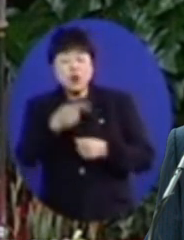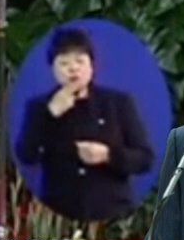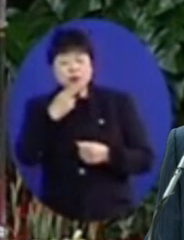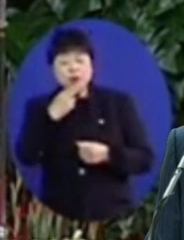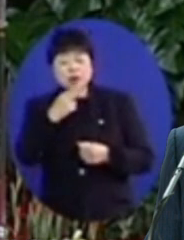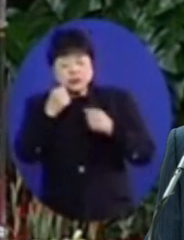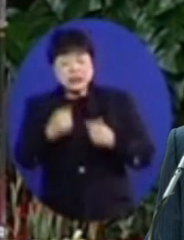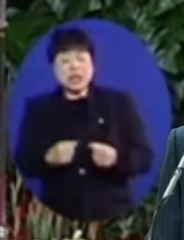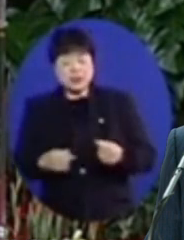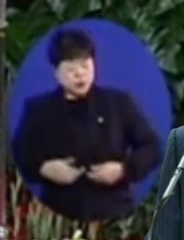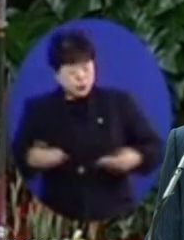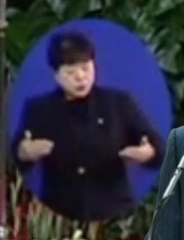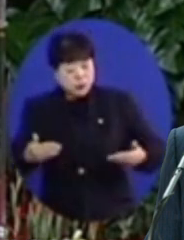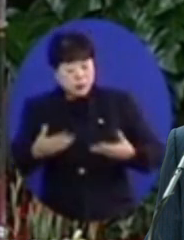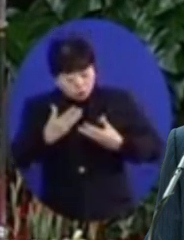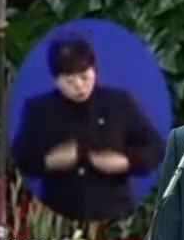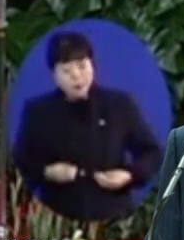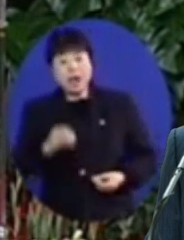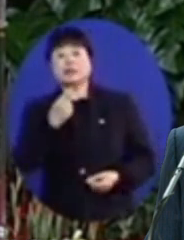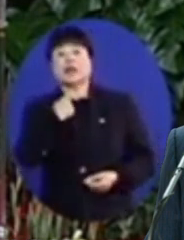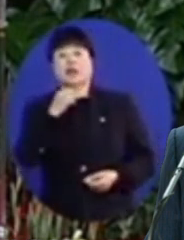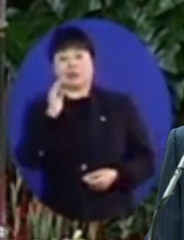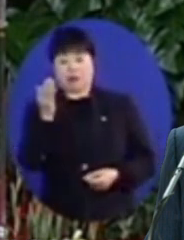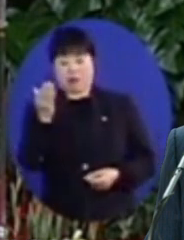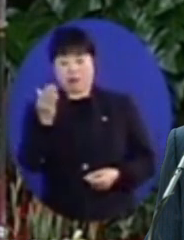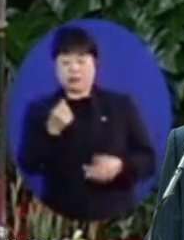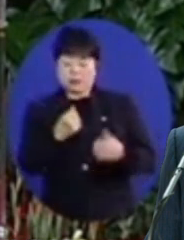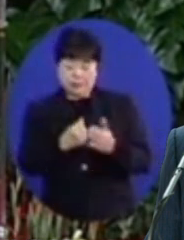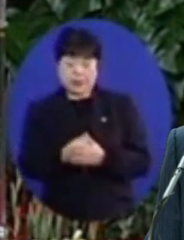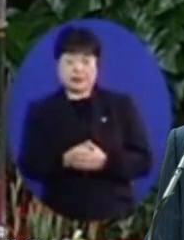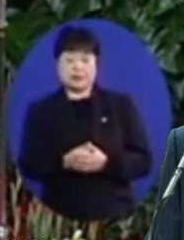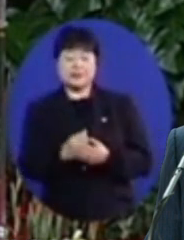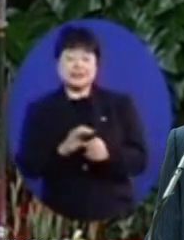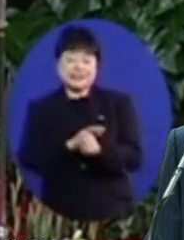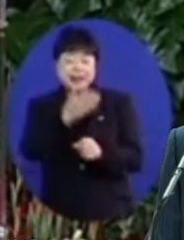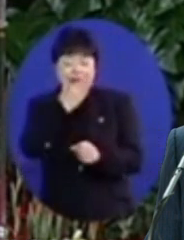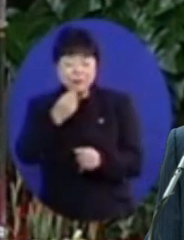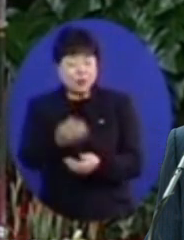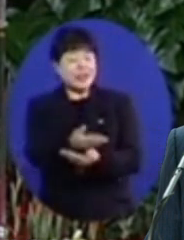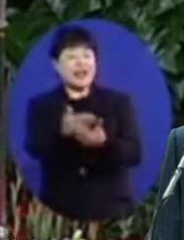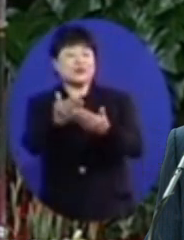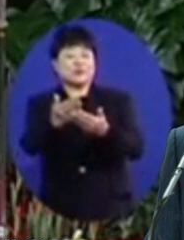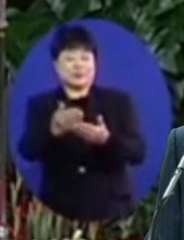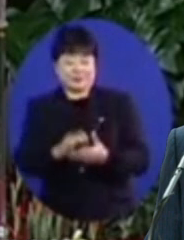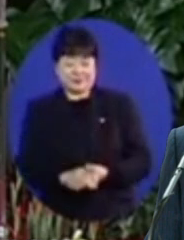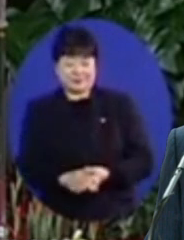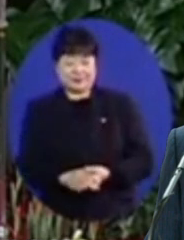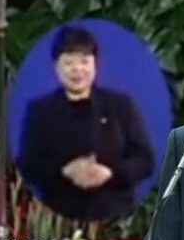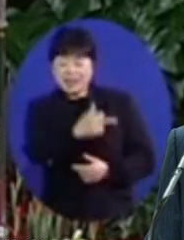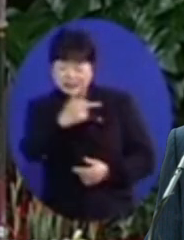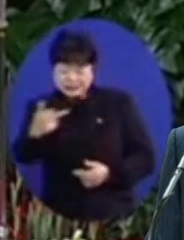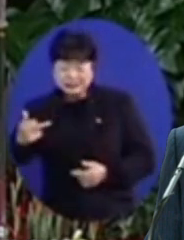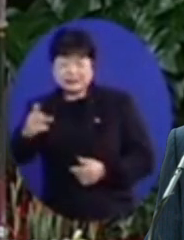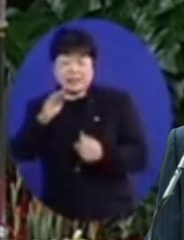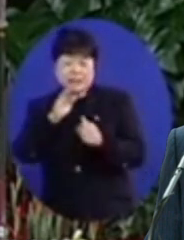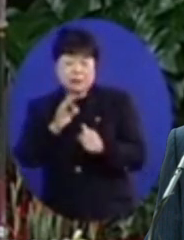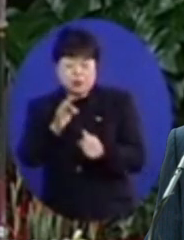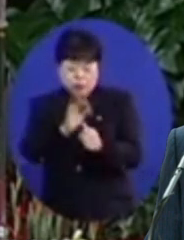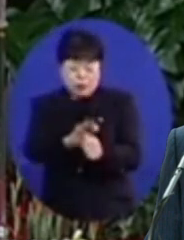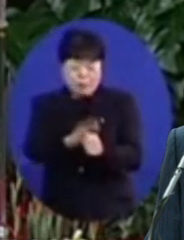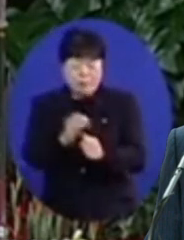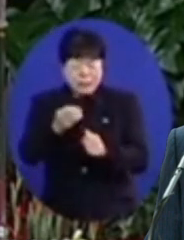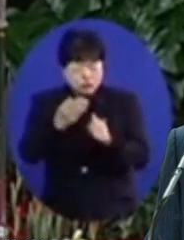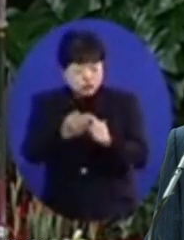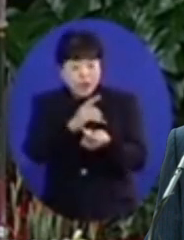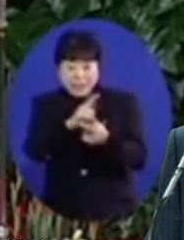없다 그러면 절망하는 것입니다 그러므로 사랑과 행복난 후에 운동은 우리가 크게 무질적인 도움이 안